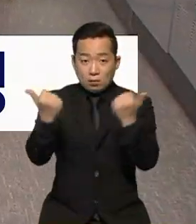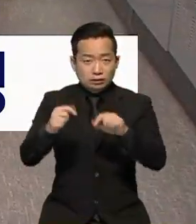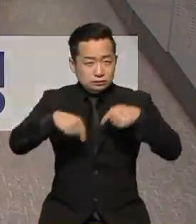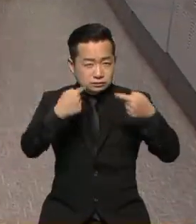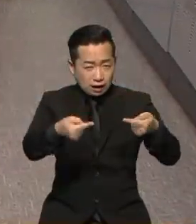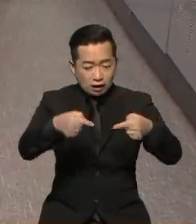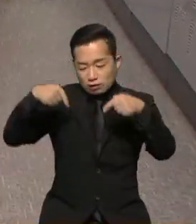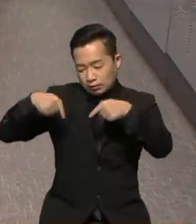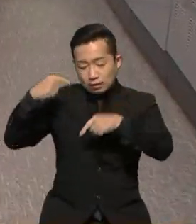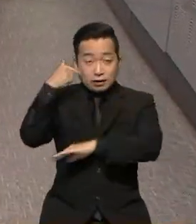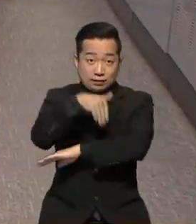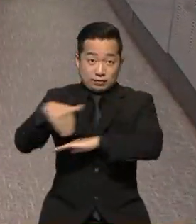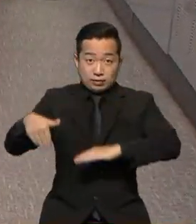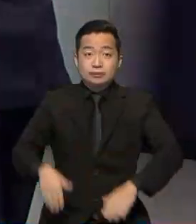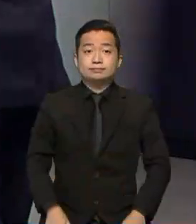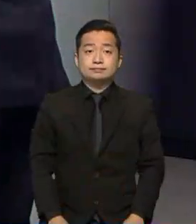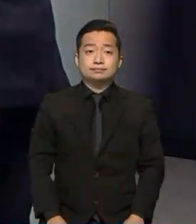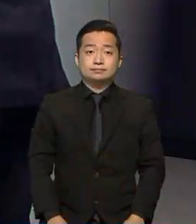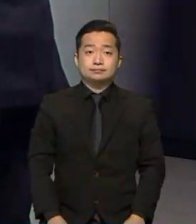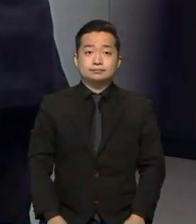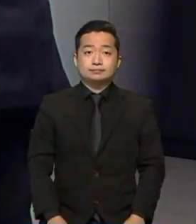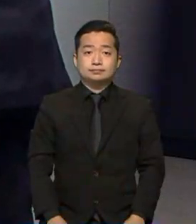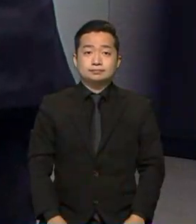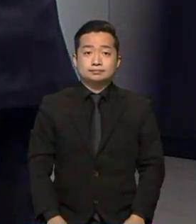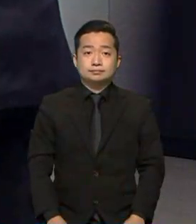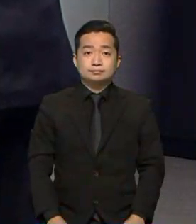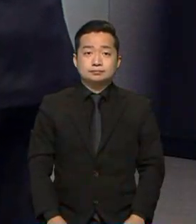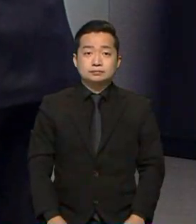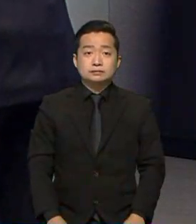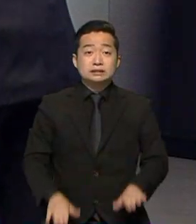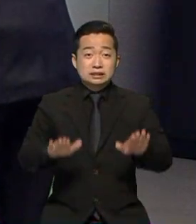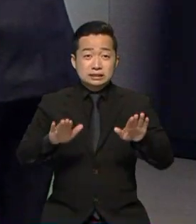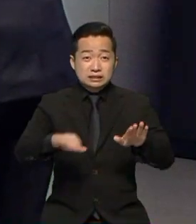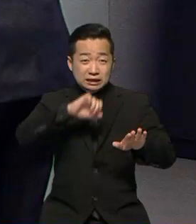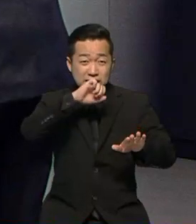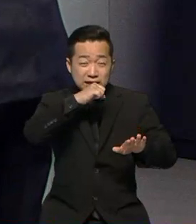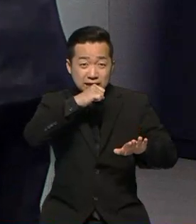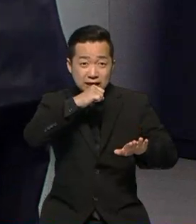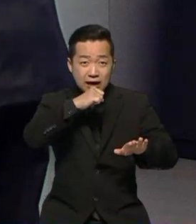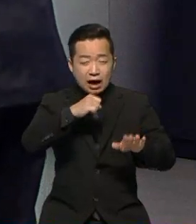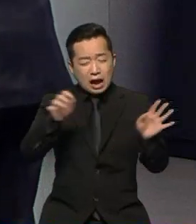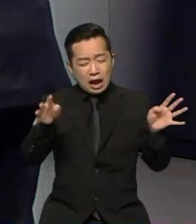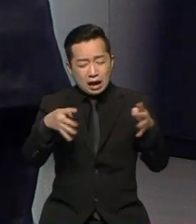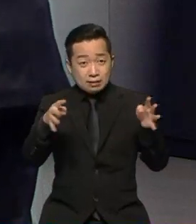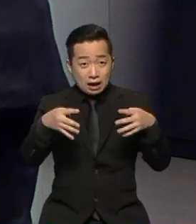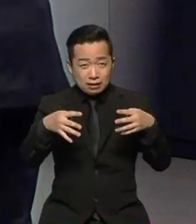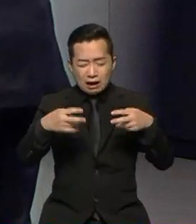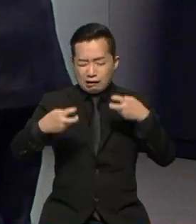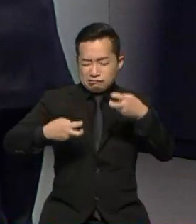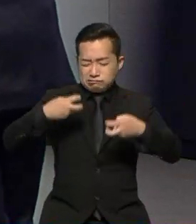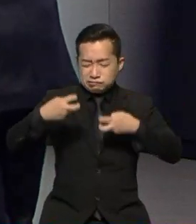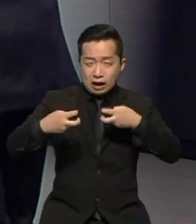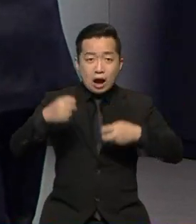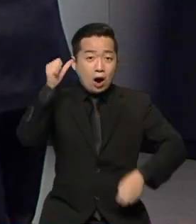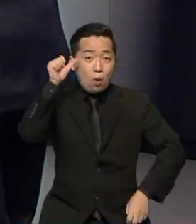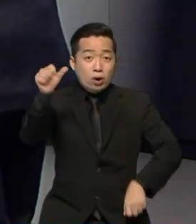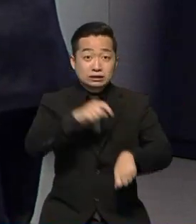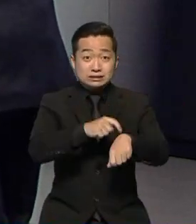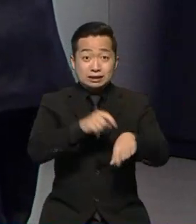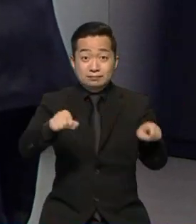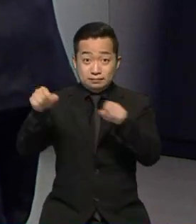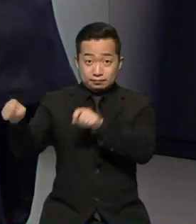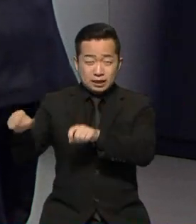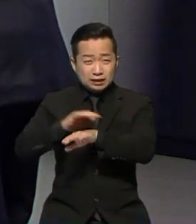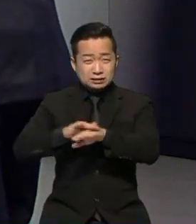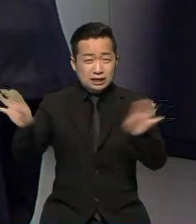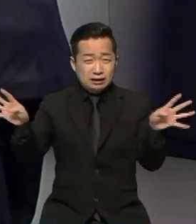참석할지 논의할 예정입니다. 자, 기자, 팽팽한 예산안 협상은 일단 5일 정도 시간을 번 셈인데 협상이